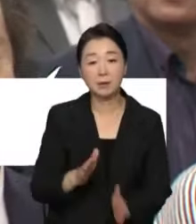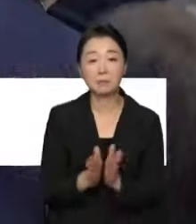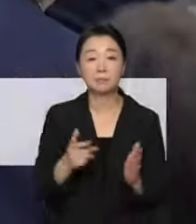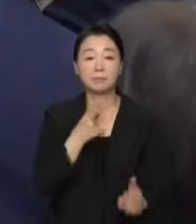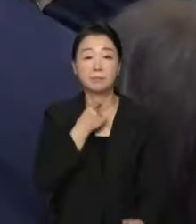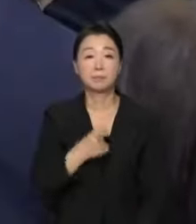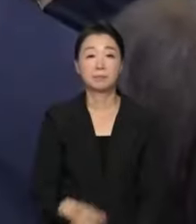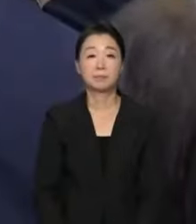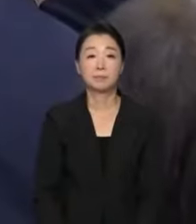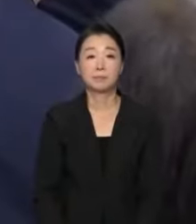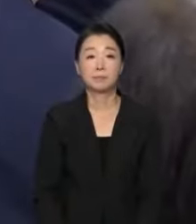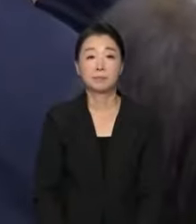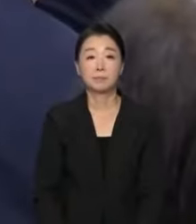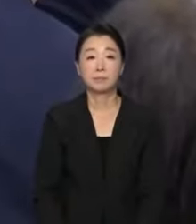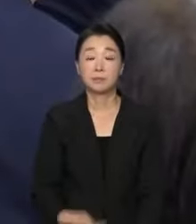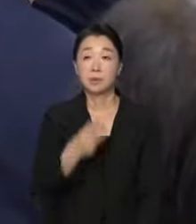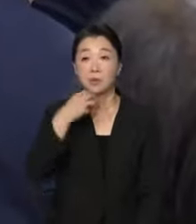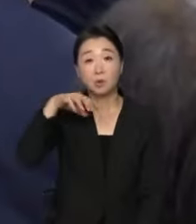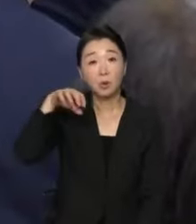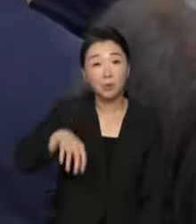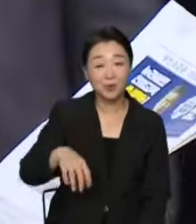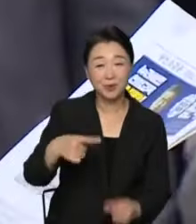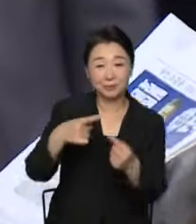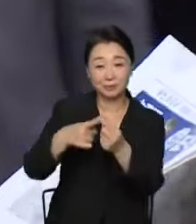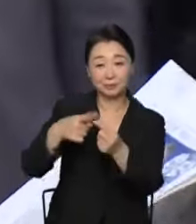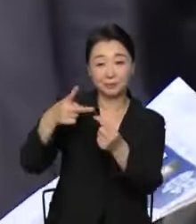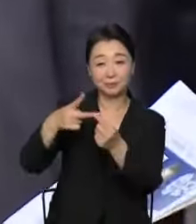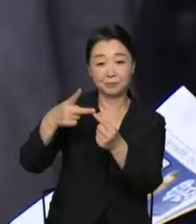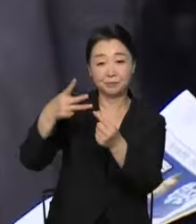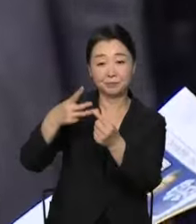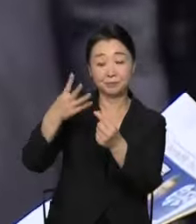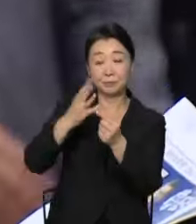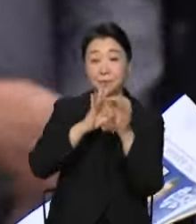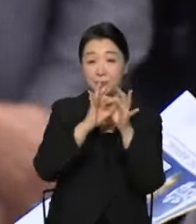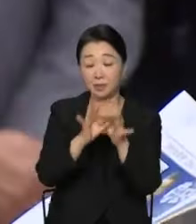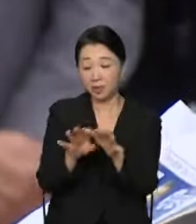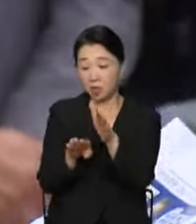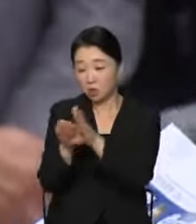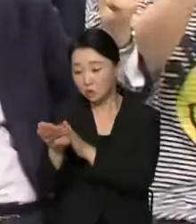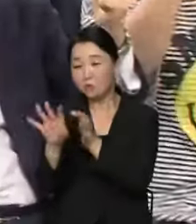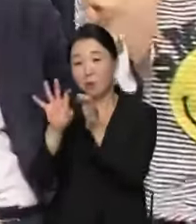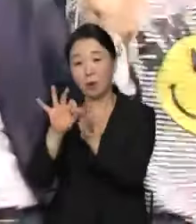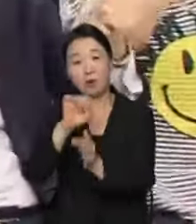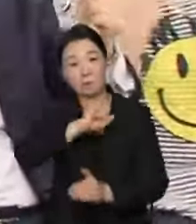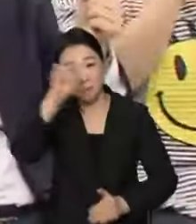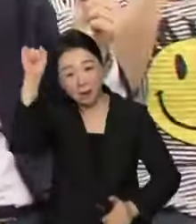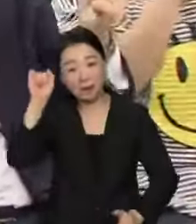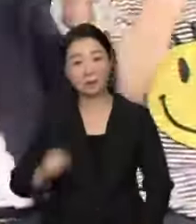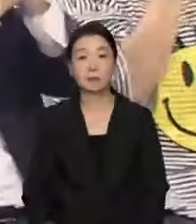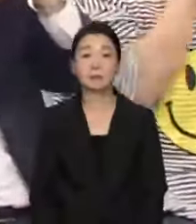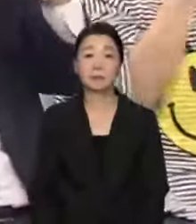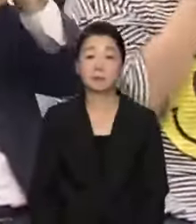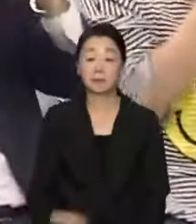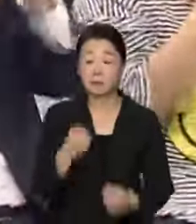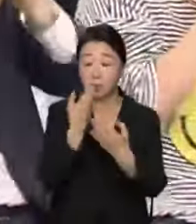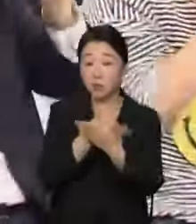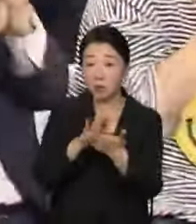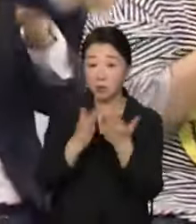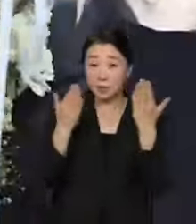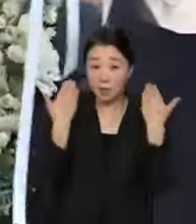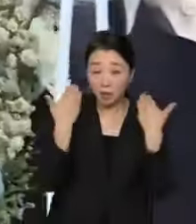것입니다. 이로써 서울에서는 4번 연속 진보진영의 교육감이 탄생했습니다. 혁신학교를 포함해